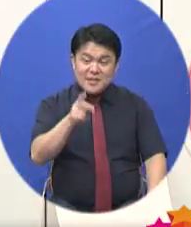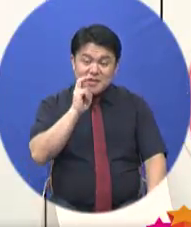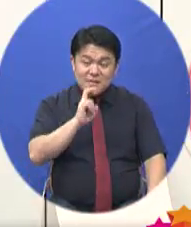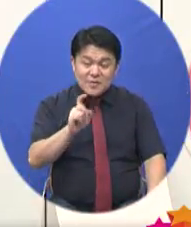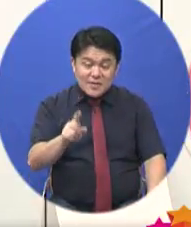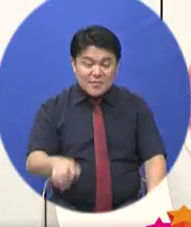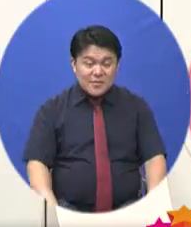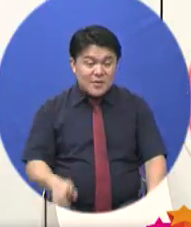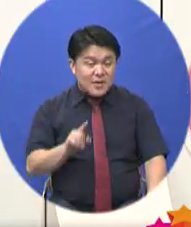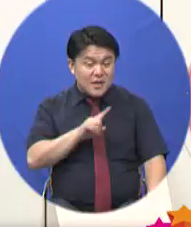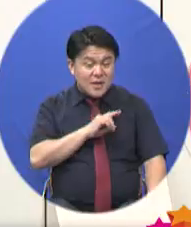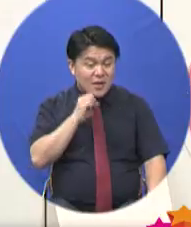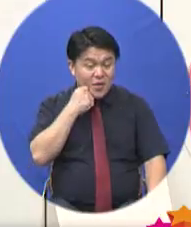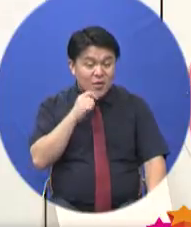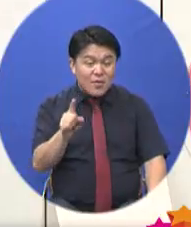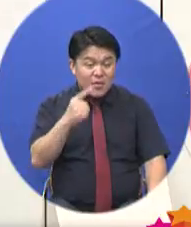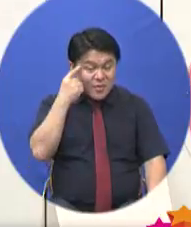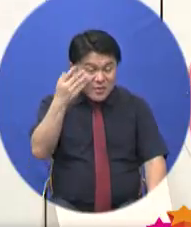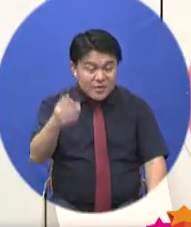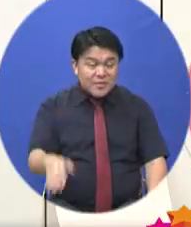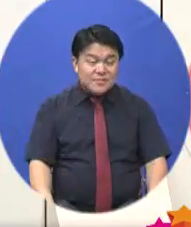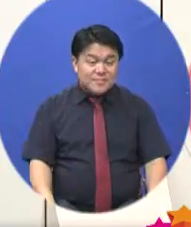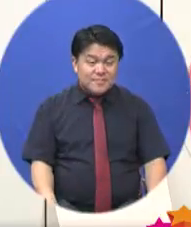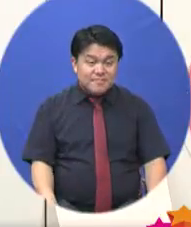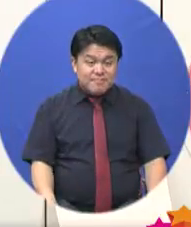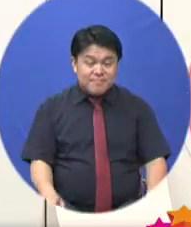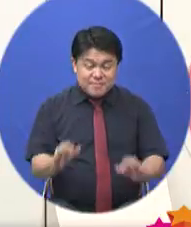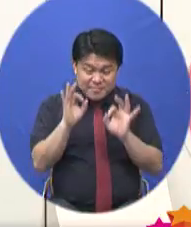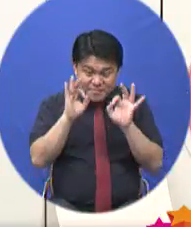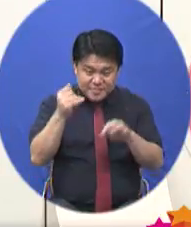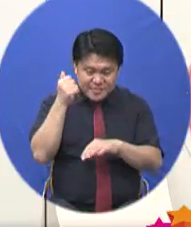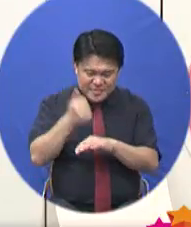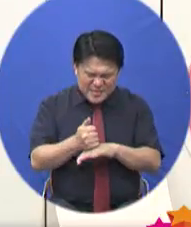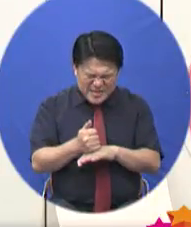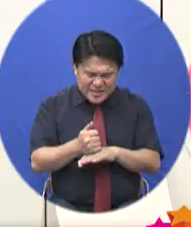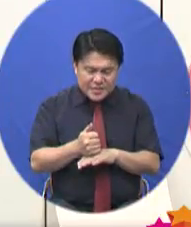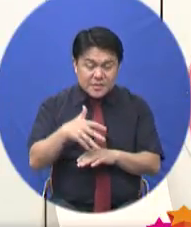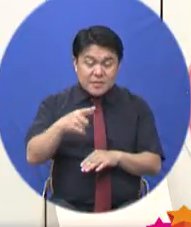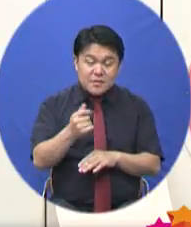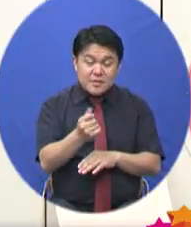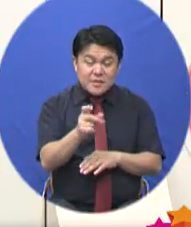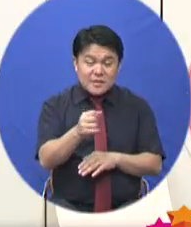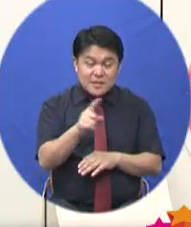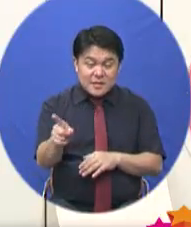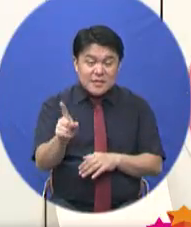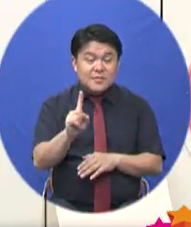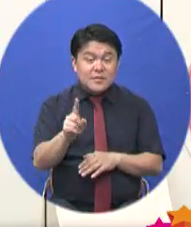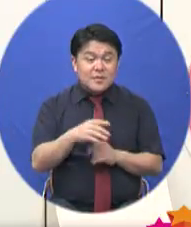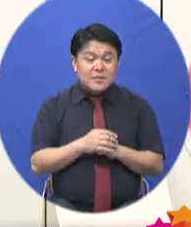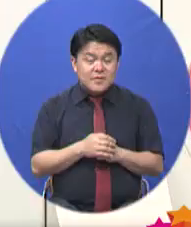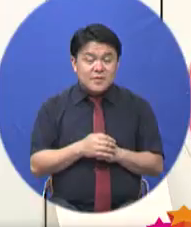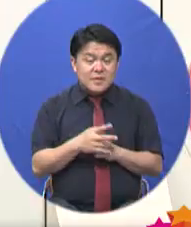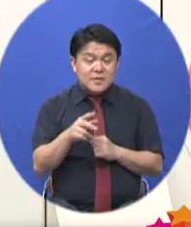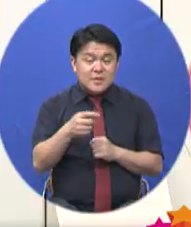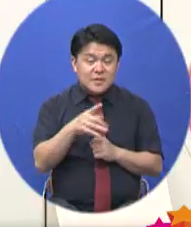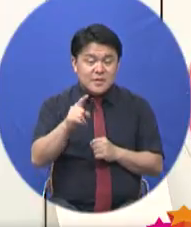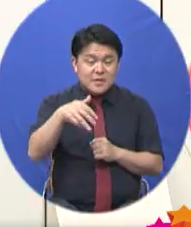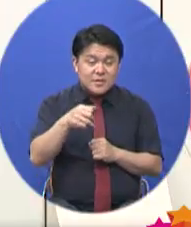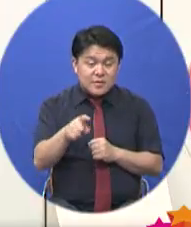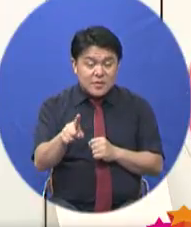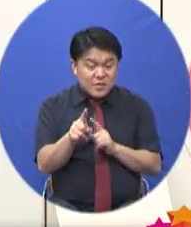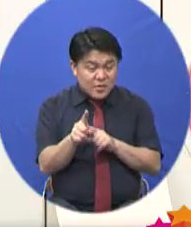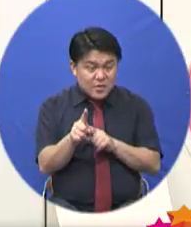주의 가장 어려운 부분이라고 그랬는데 어느 부분이 어려워요? 그 부분이. 춘향아 울지 마라 했죠. 달래, 네. 달래